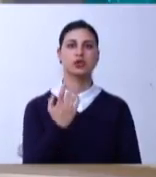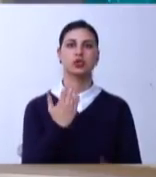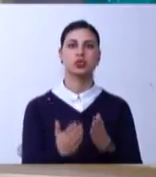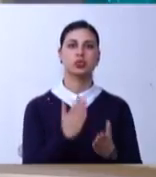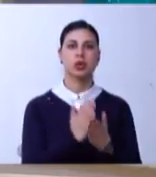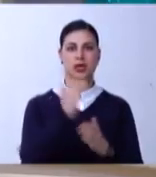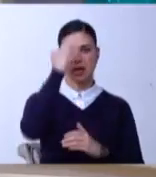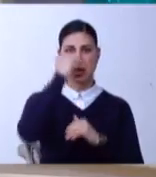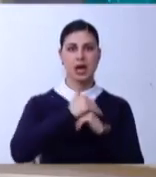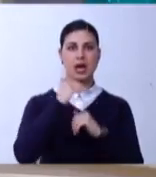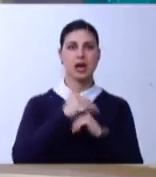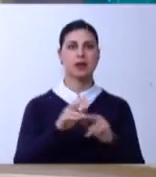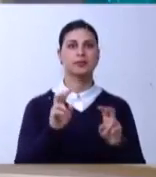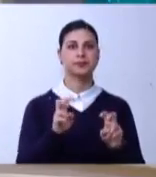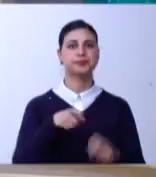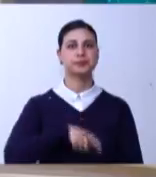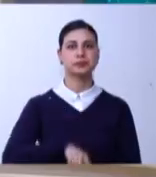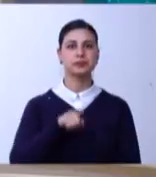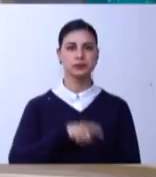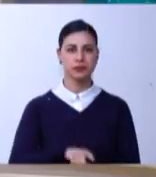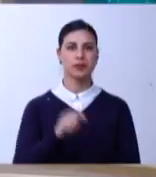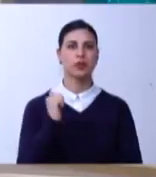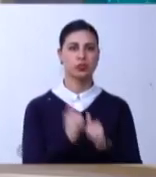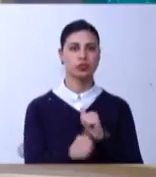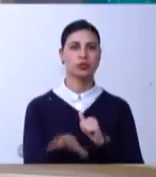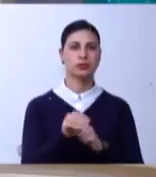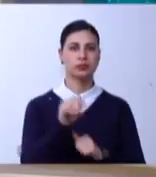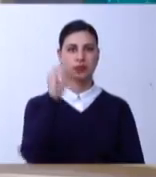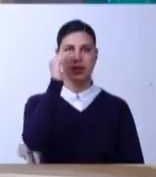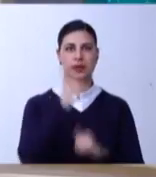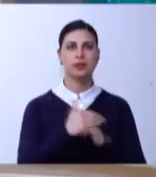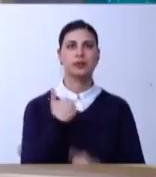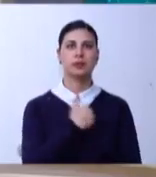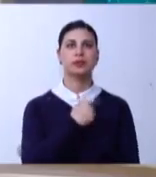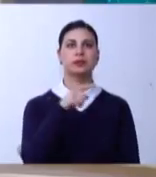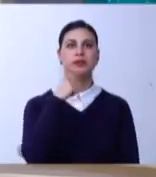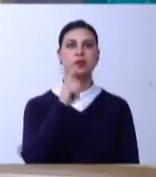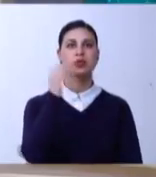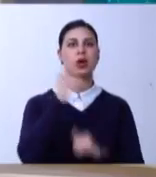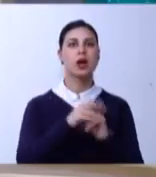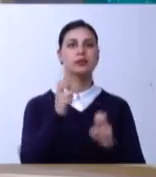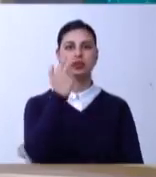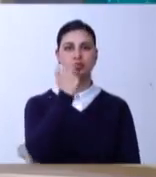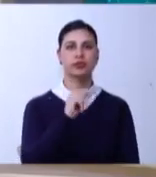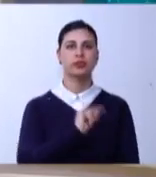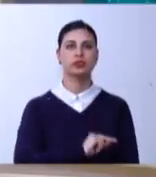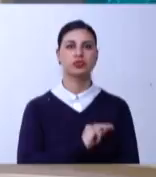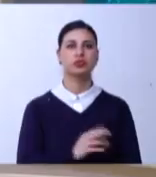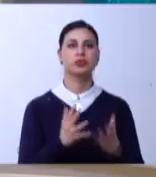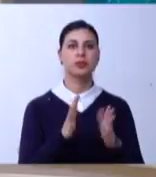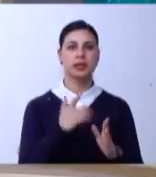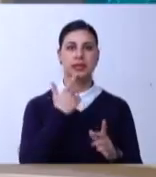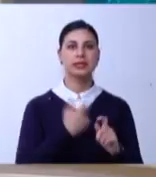არის ღამის მოშარდვა ღამის განმავლობაში, ჯერთი მინდა აღნიშნო, რომ ღამის ჩვევაზე მუშაობა უფრო